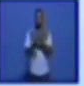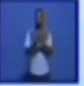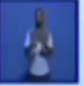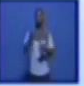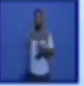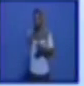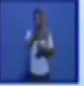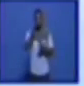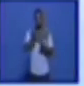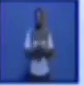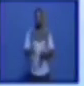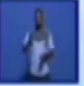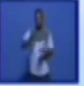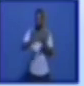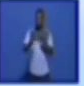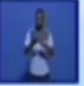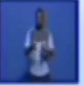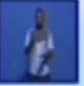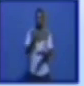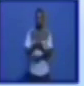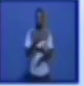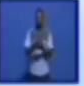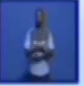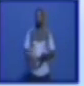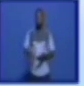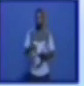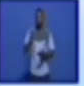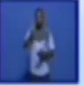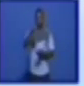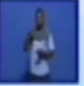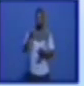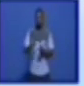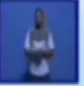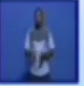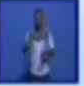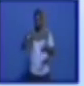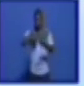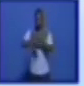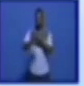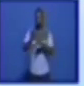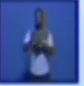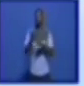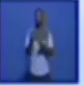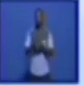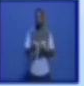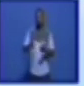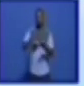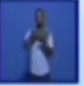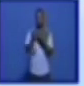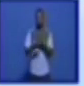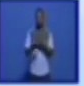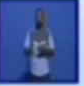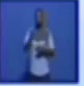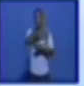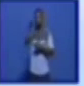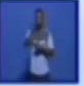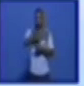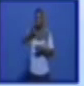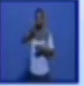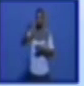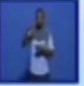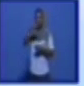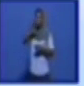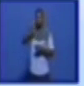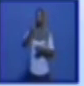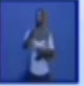Burkina Faso. La BADEA intervient notamment sur le projet Ziga 2 pour une meilleure desserte en eau potable à Ouagadougou.